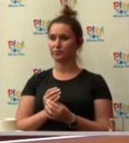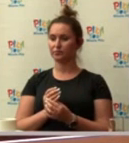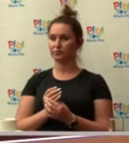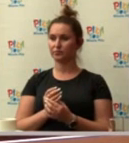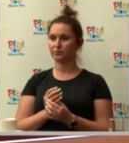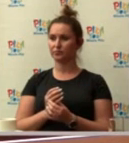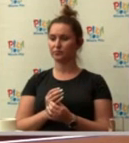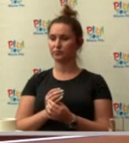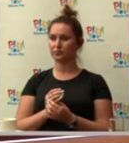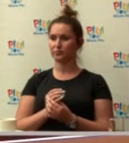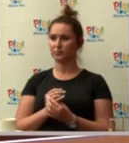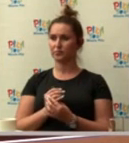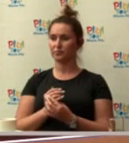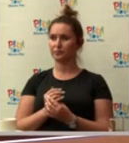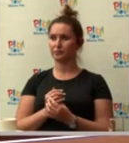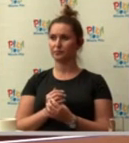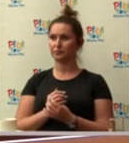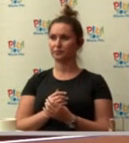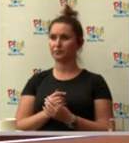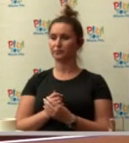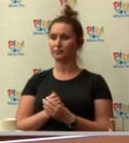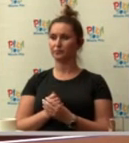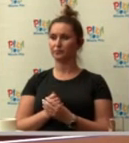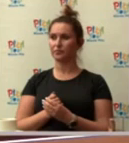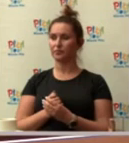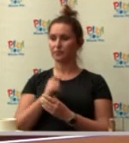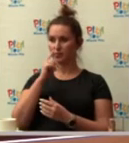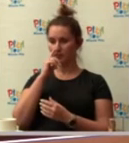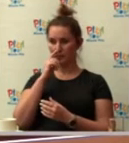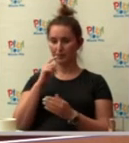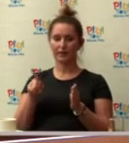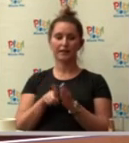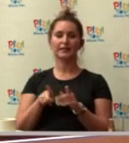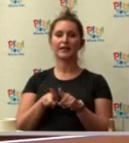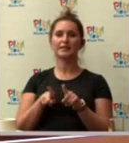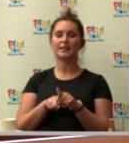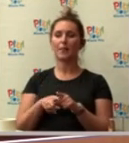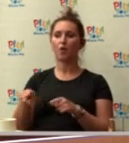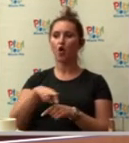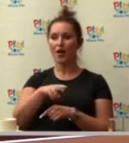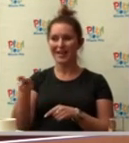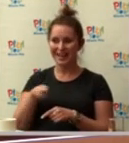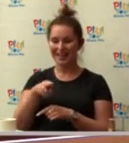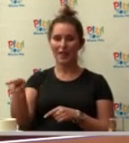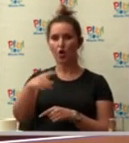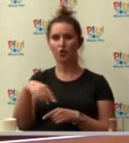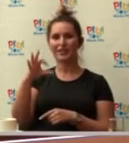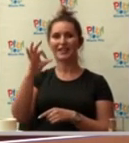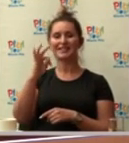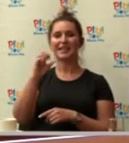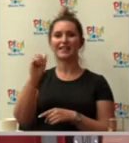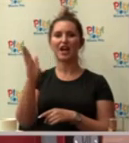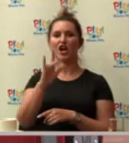Staszyca, osiedla Staszyce. I od nich też mam takie pozytywne sygnały, że